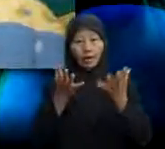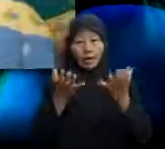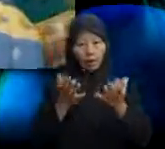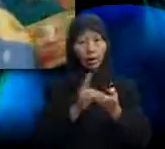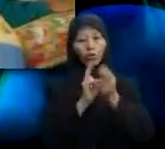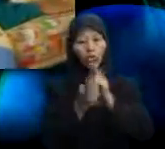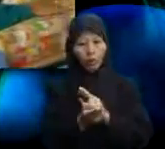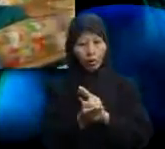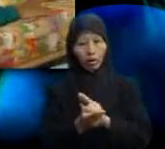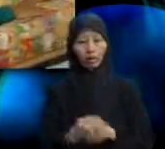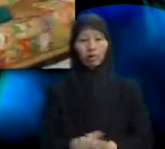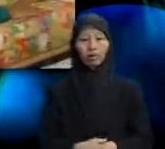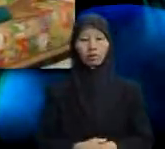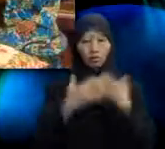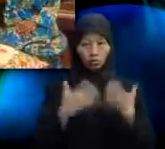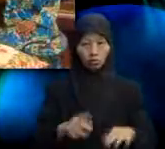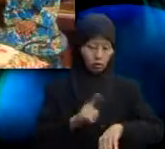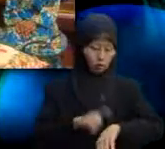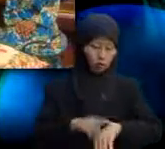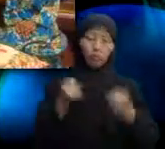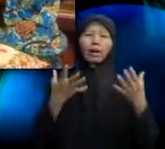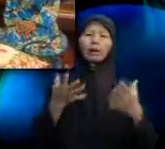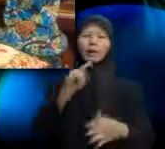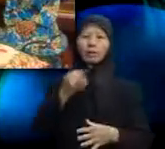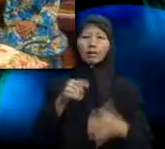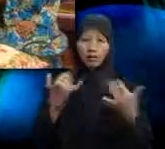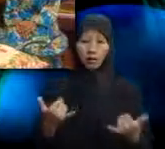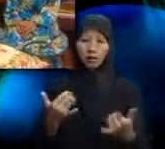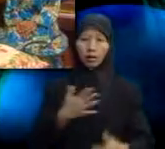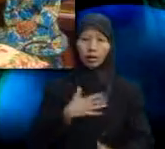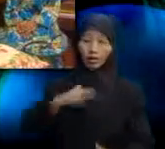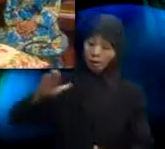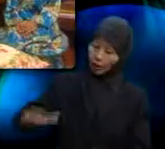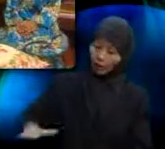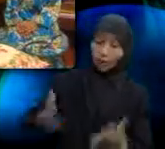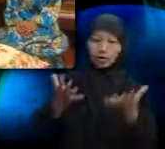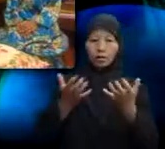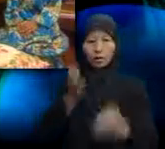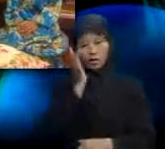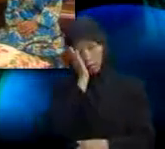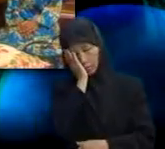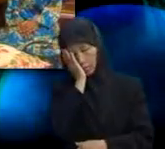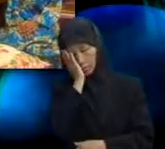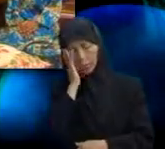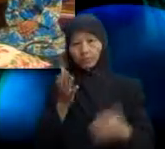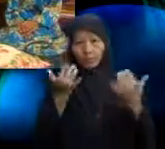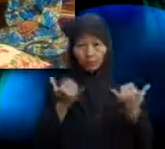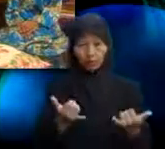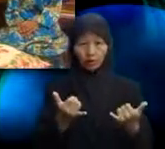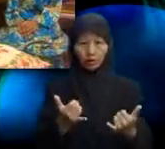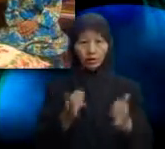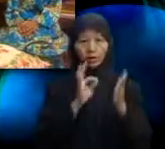jika ingin berubah. Sudah pukul berapa sekarang rakan-rakan? adik saya sudah mula nak tidur.